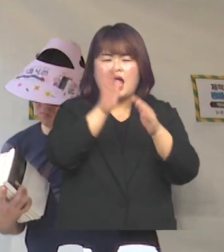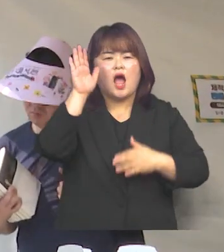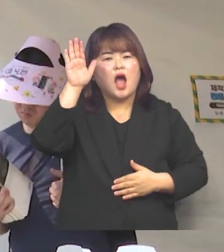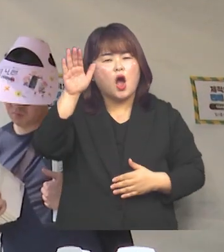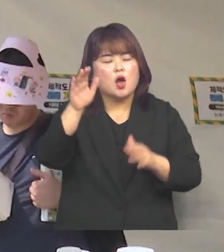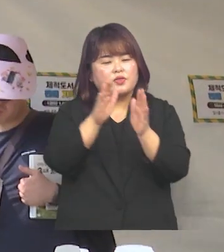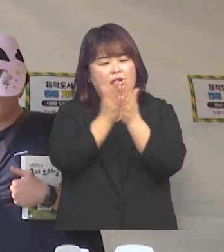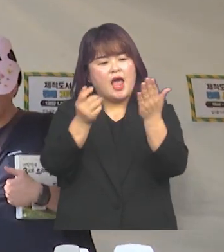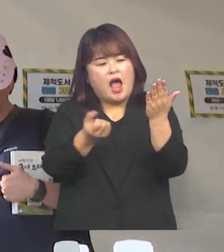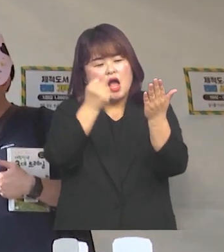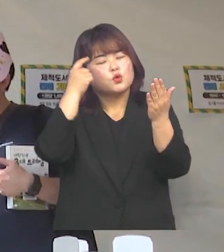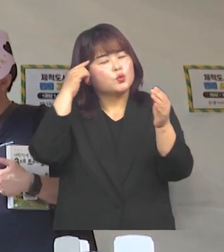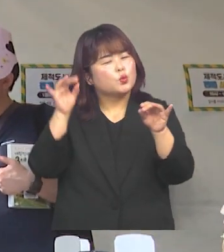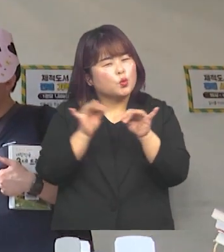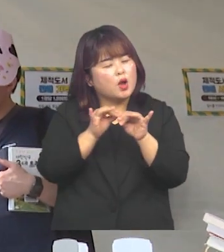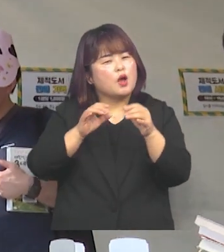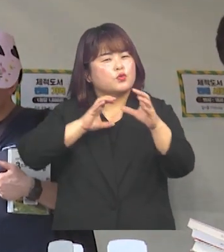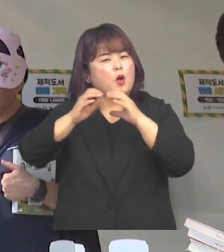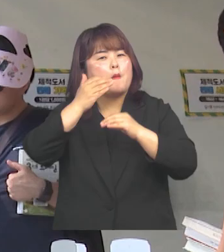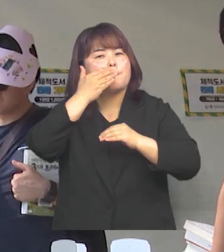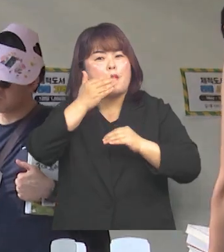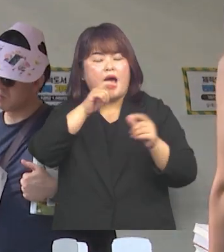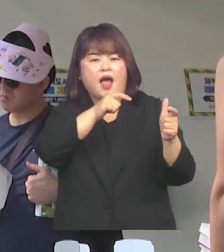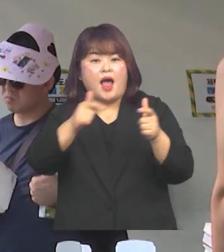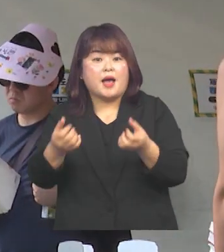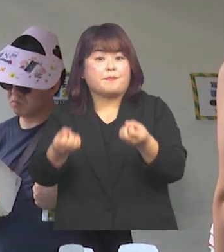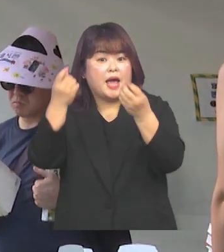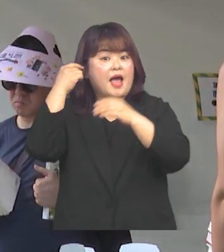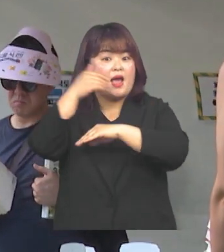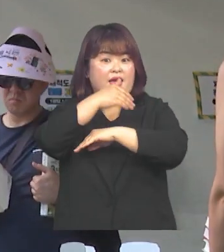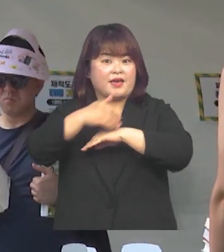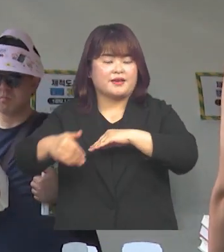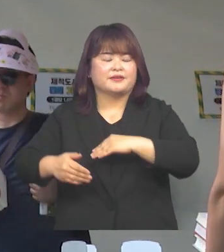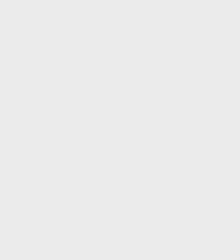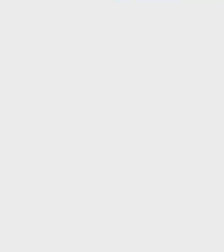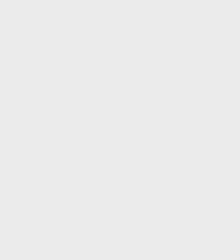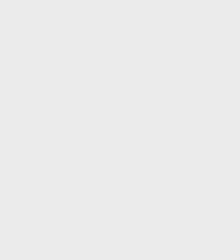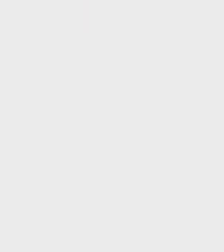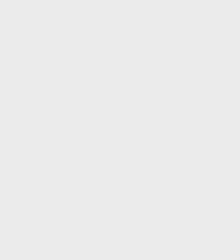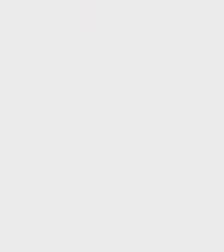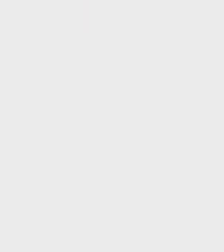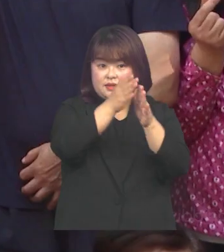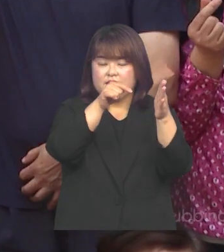앞으로도 책으로 공감하고 소통할 수 있는 다양한 행사를 운영할 계획입니다.